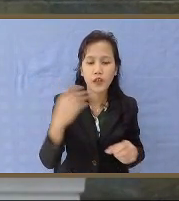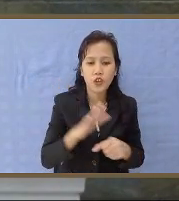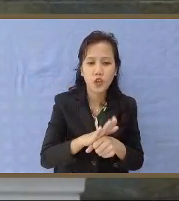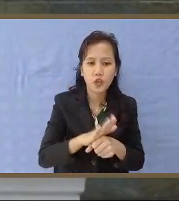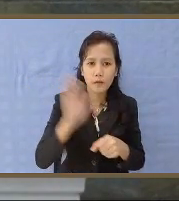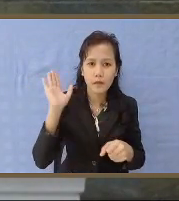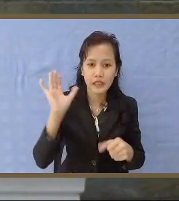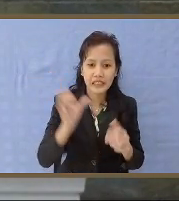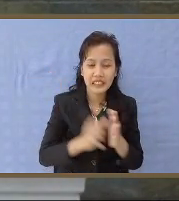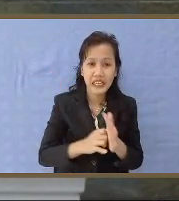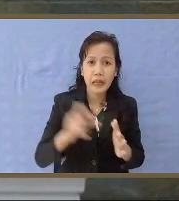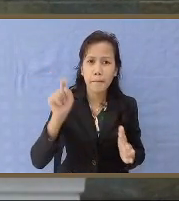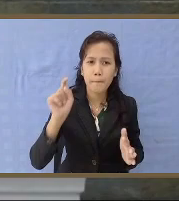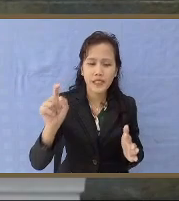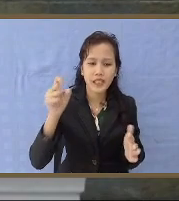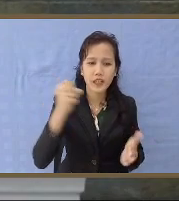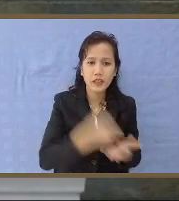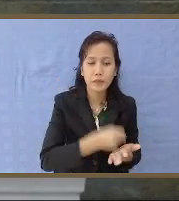will have spend time